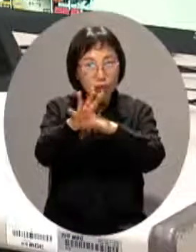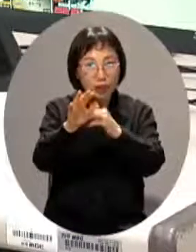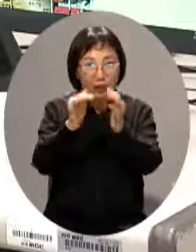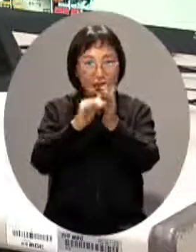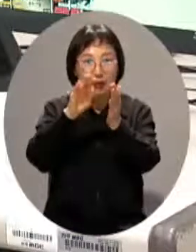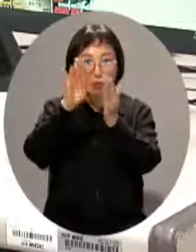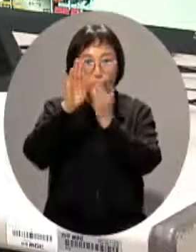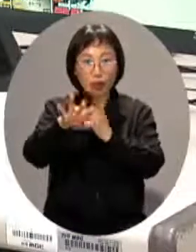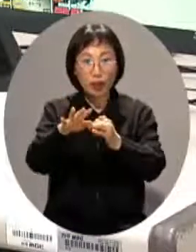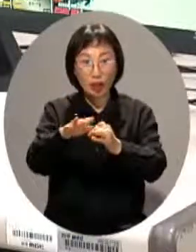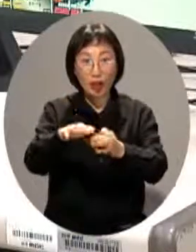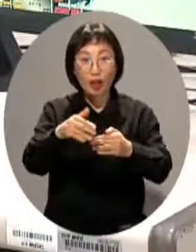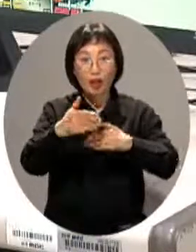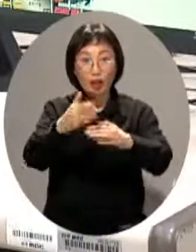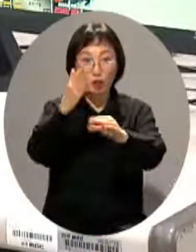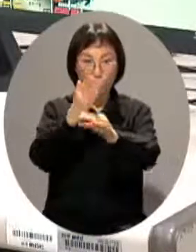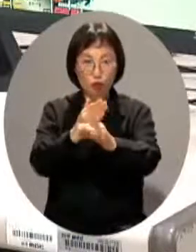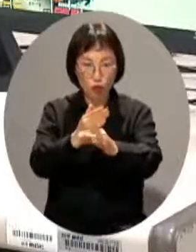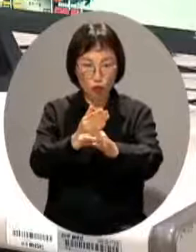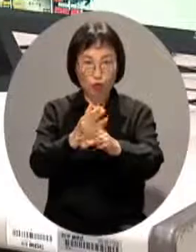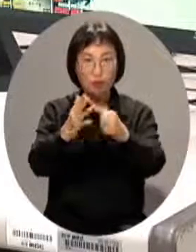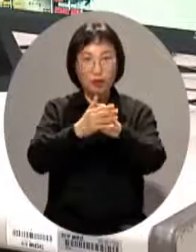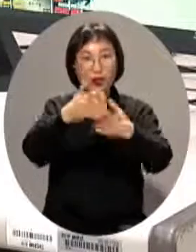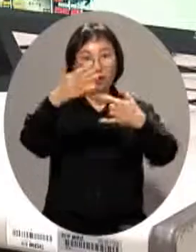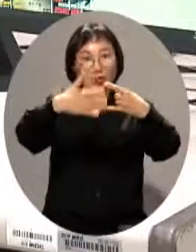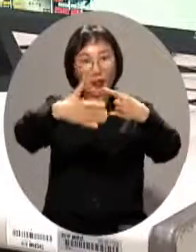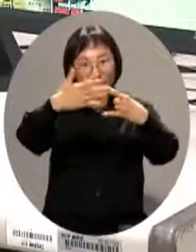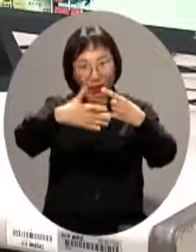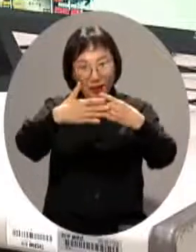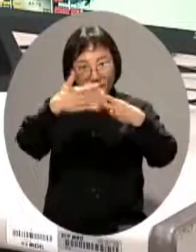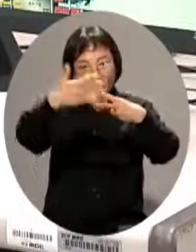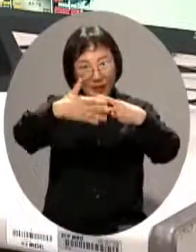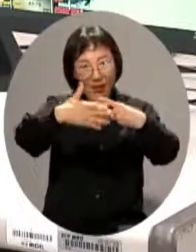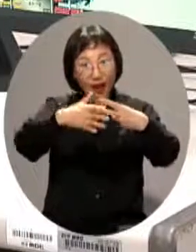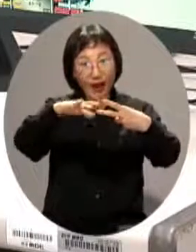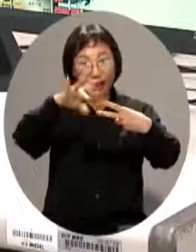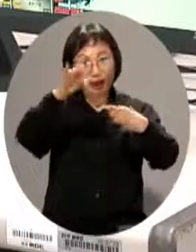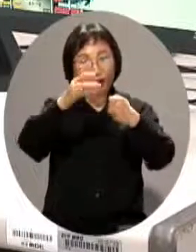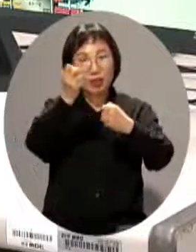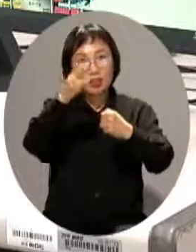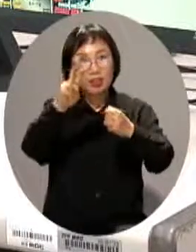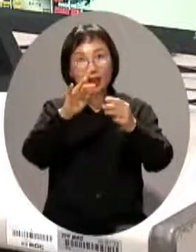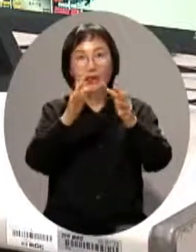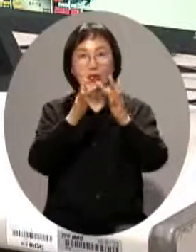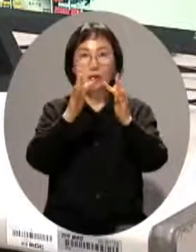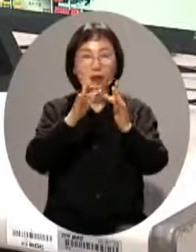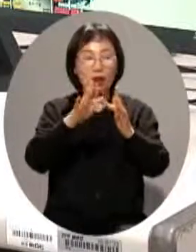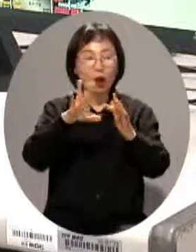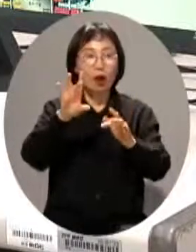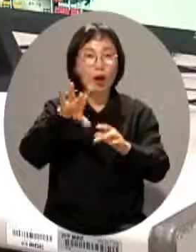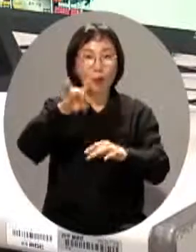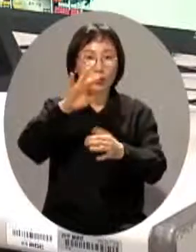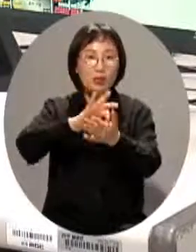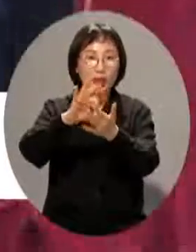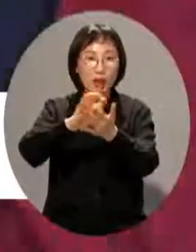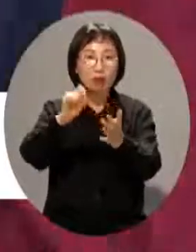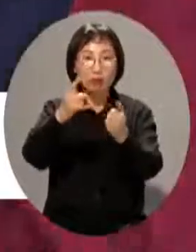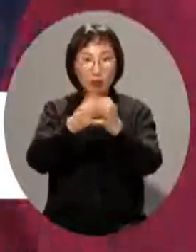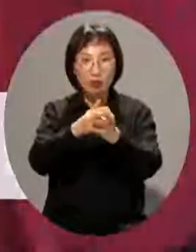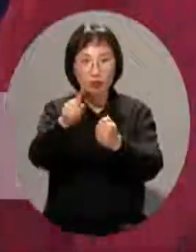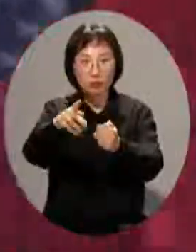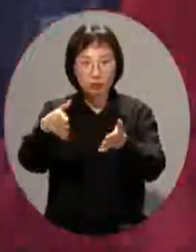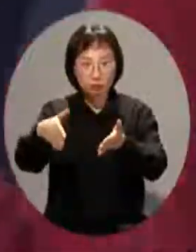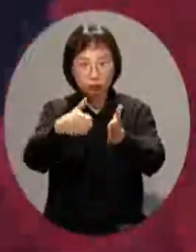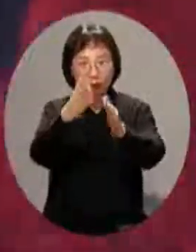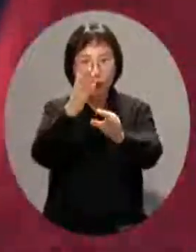디지털 1st 로 넘어가면서 이 모든 과정들이 tv 가 먼저가 아닌 온라인 을 먼저 가면서 그 쪽으로 가는 방향성을 가진